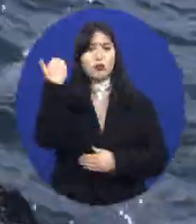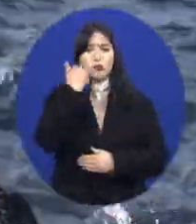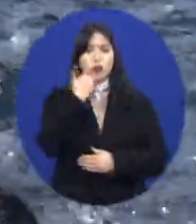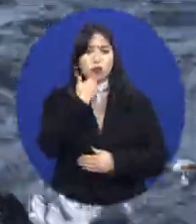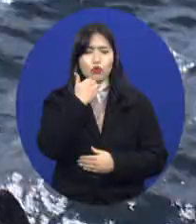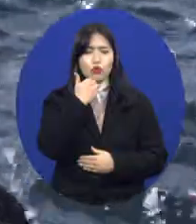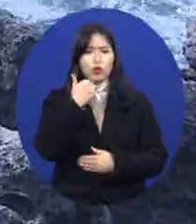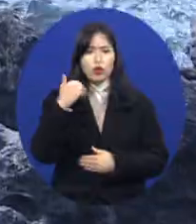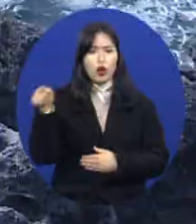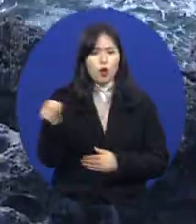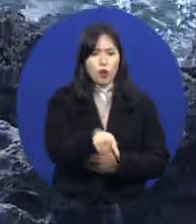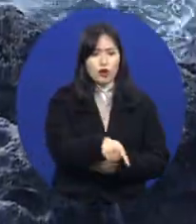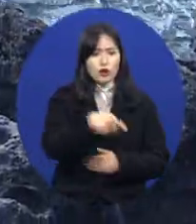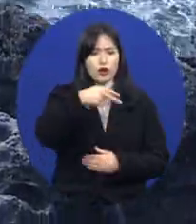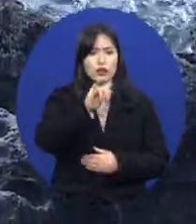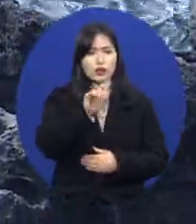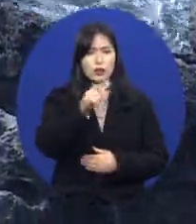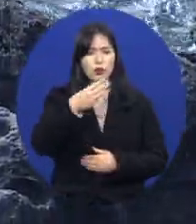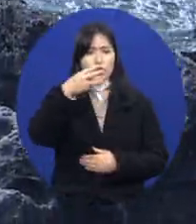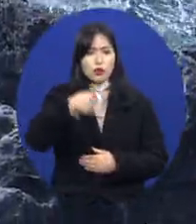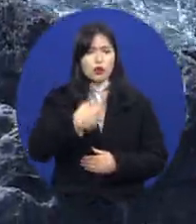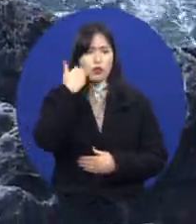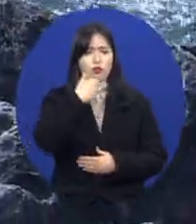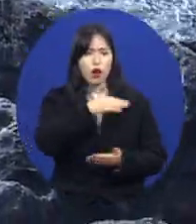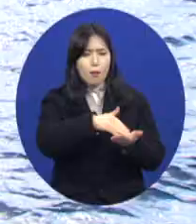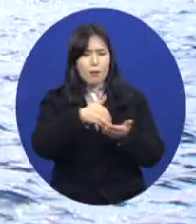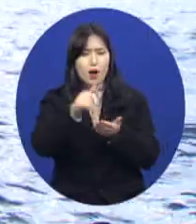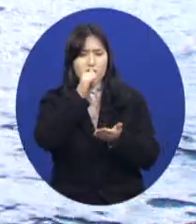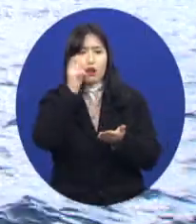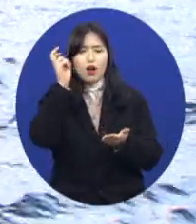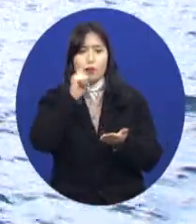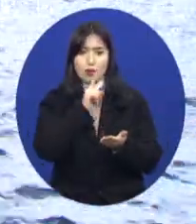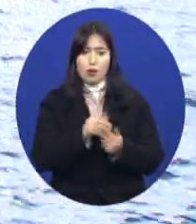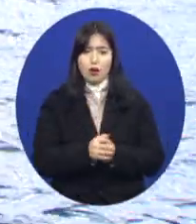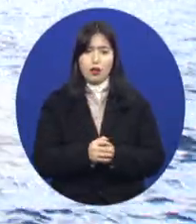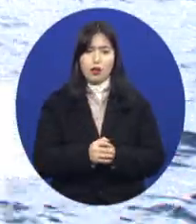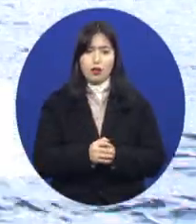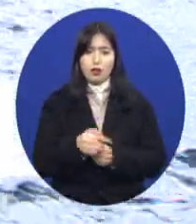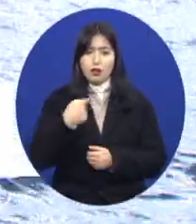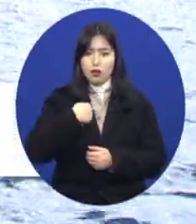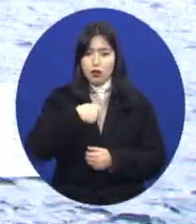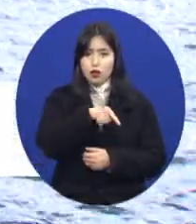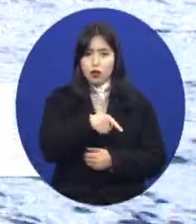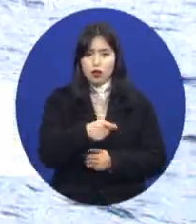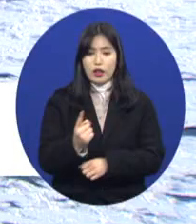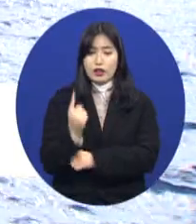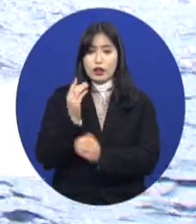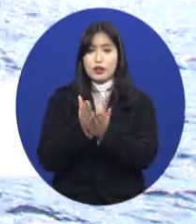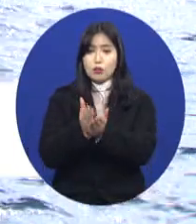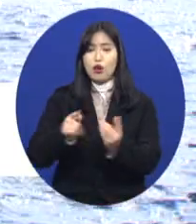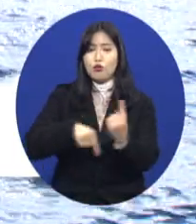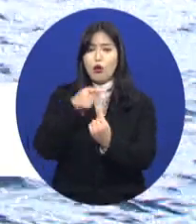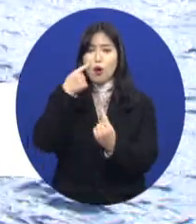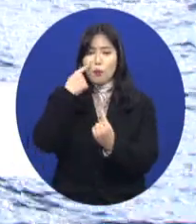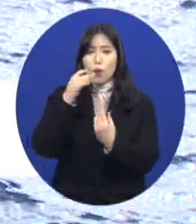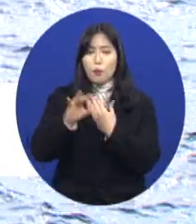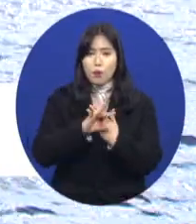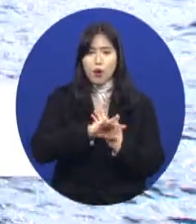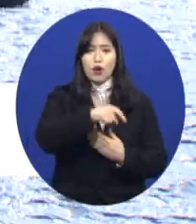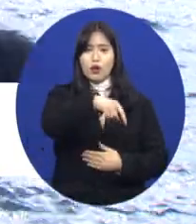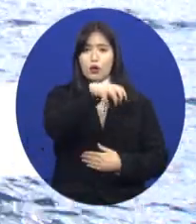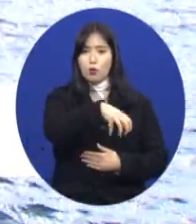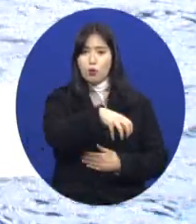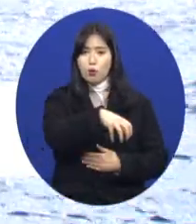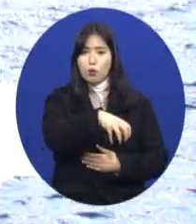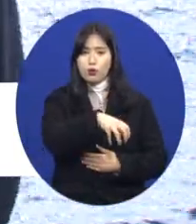시멘트 를 몰래 발라 놓았다 고 이야기합니다 저희가 여기서 낳게 영업을 하다보면 위쪽 연어가